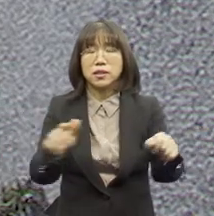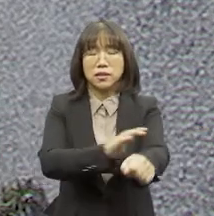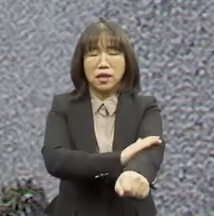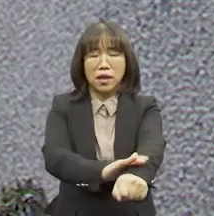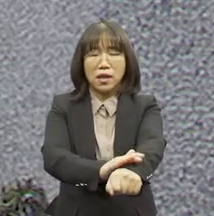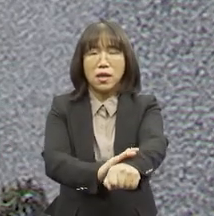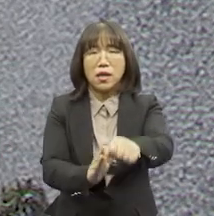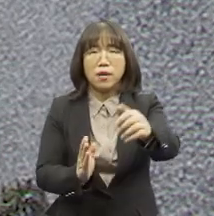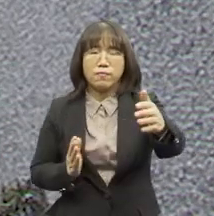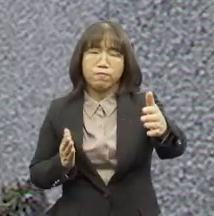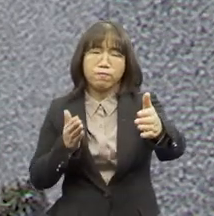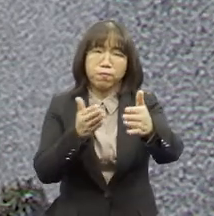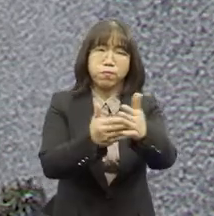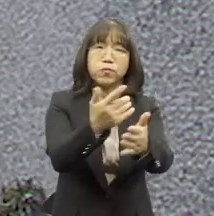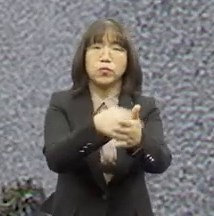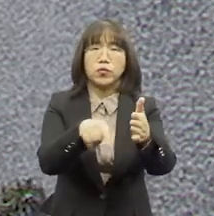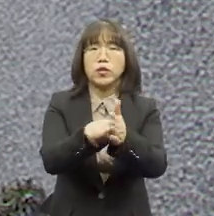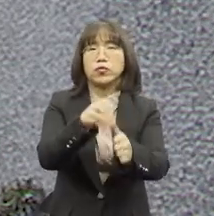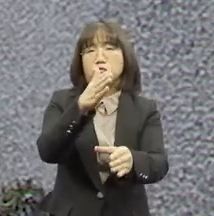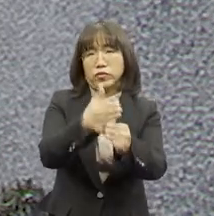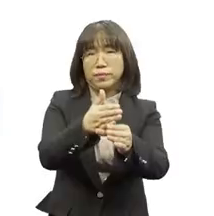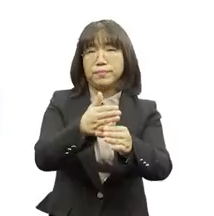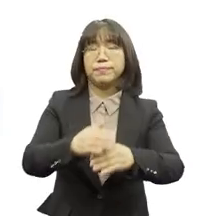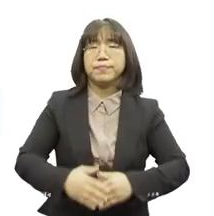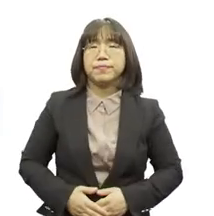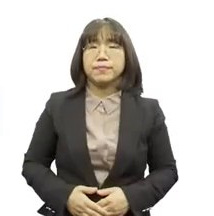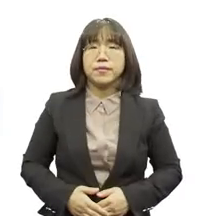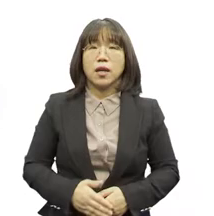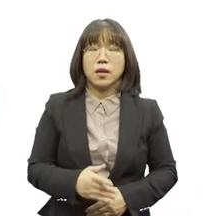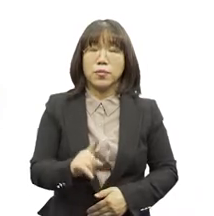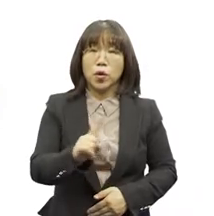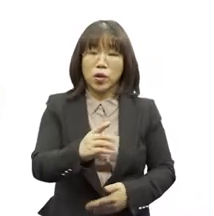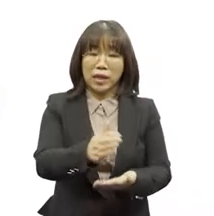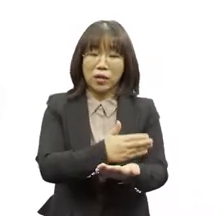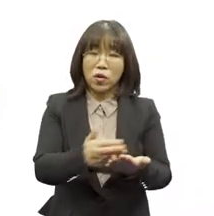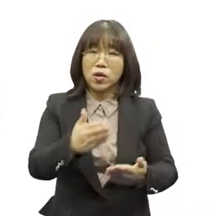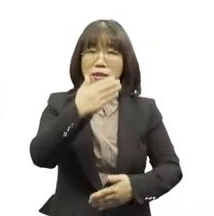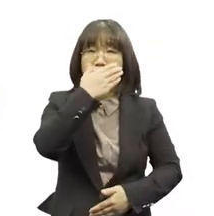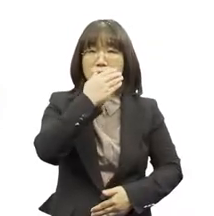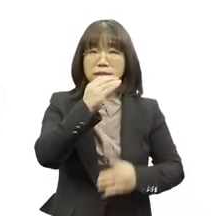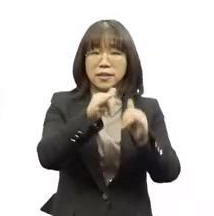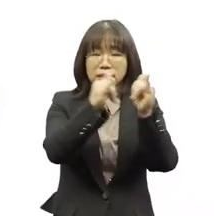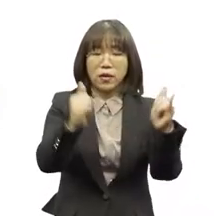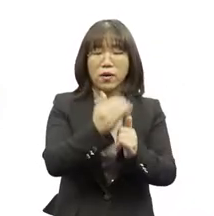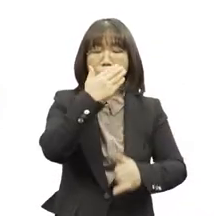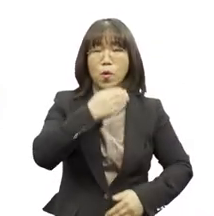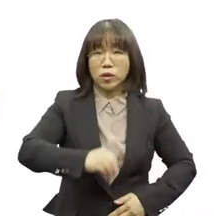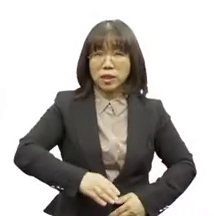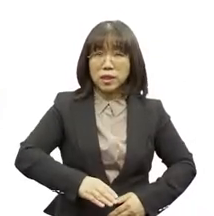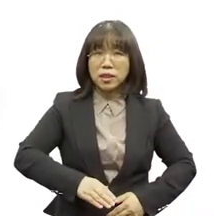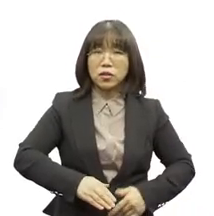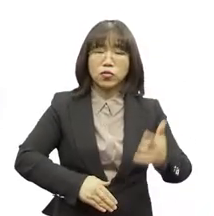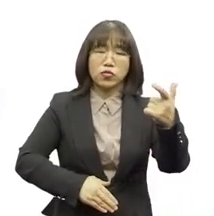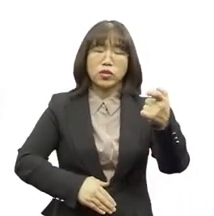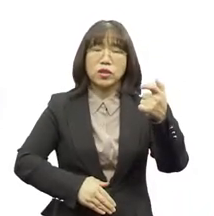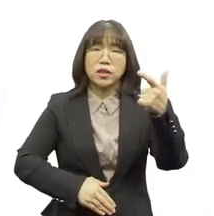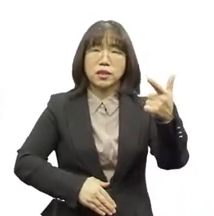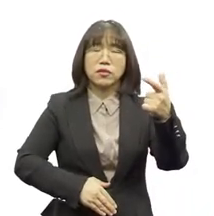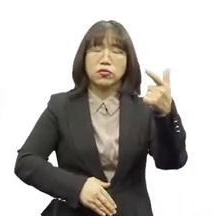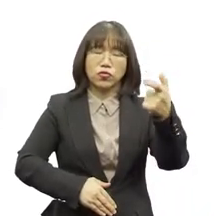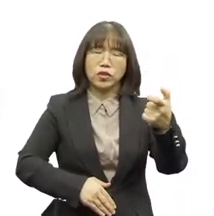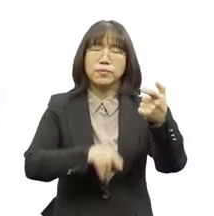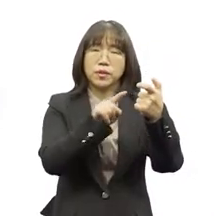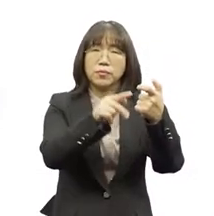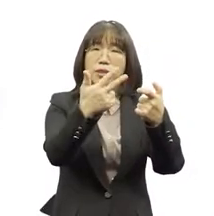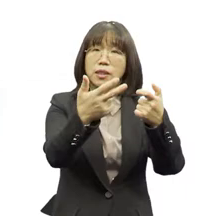목표에 차질 없는 달성 등에 중점을 뒀습니다 분야별로는 사회 복지 분야가 전체 60.7